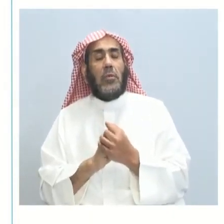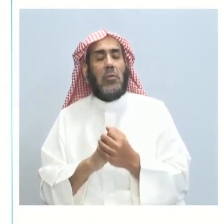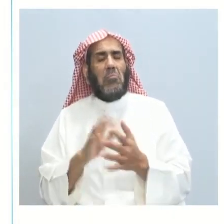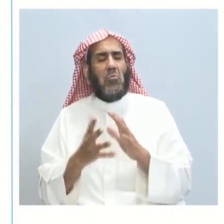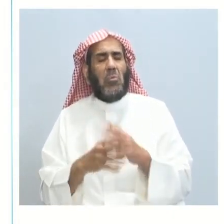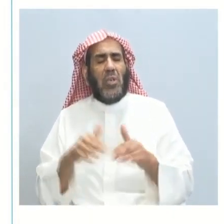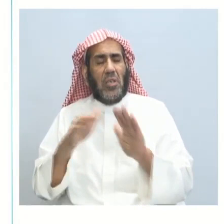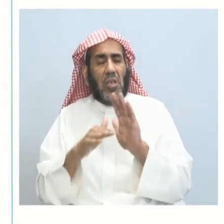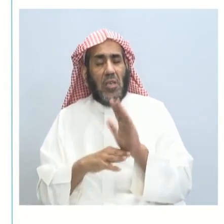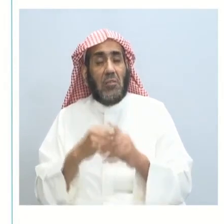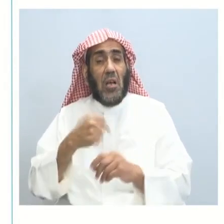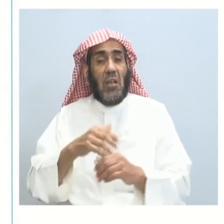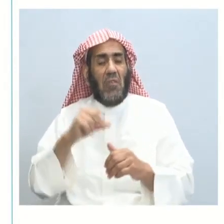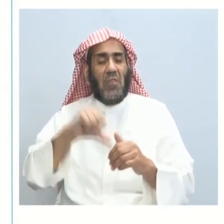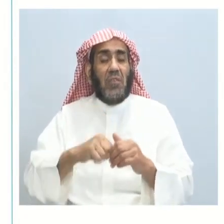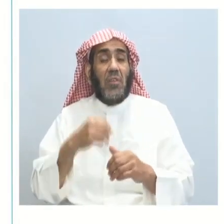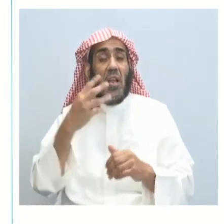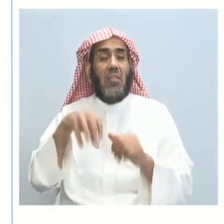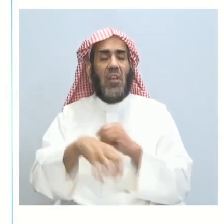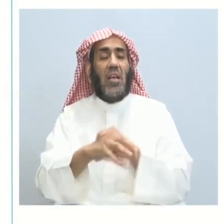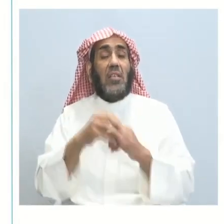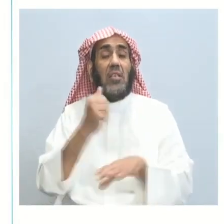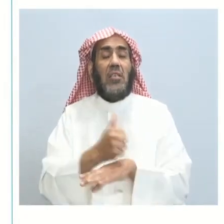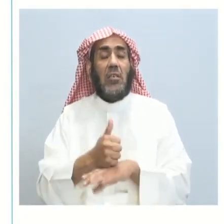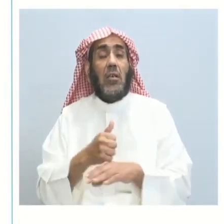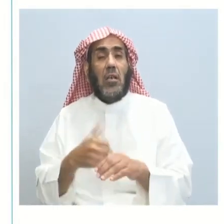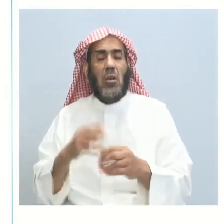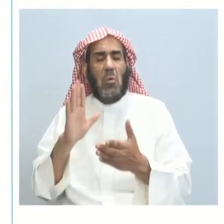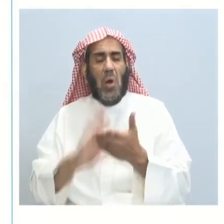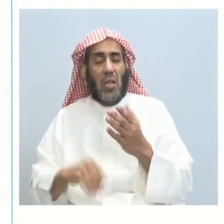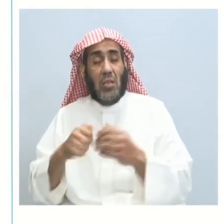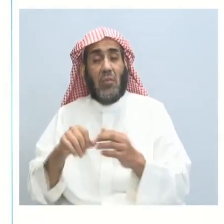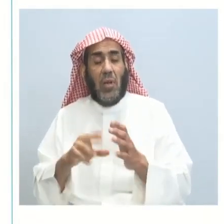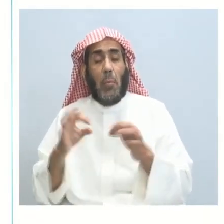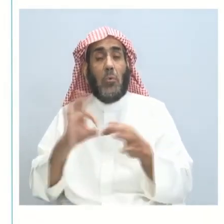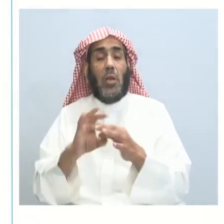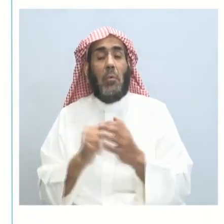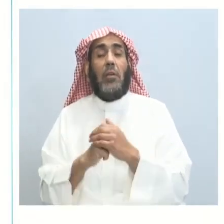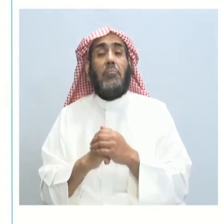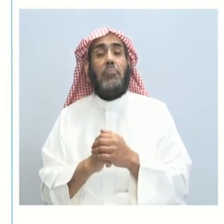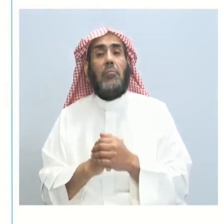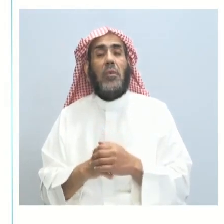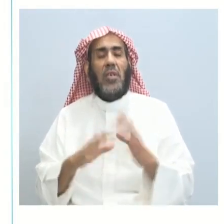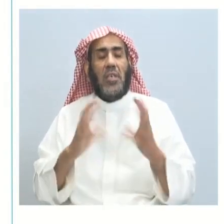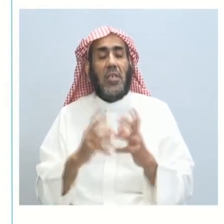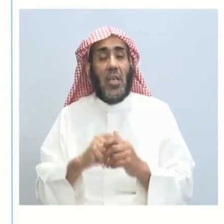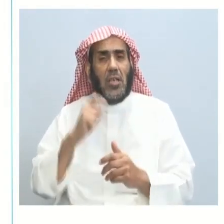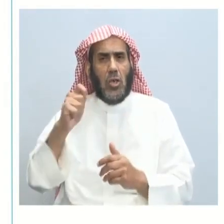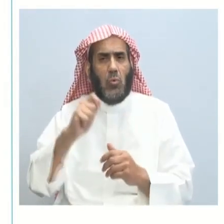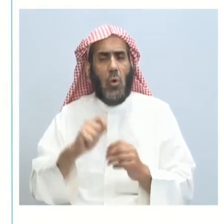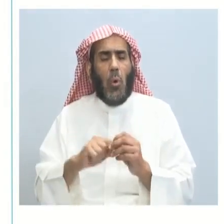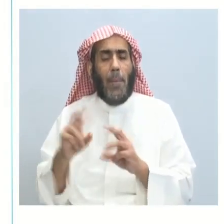يمكن ادراج تكاليف الفشل في ثلاث فئات رئيسه تتكون من مخاطر التكلفه المتعلقه بما يلي اداره الجوده